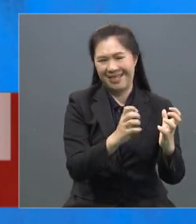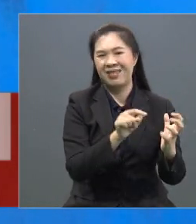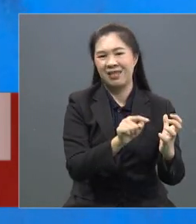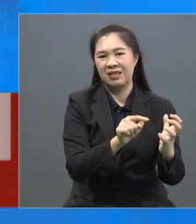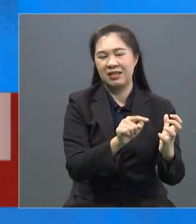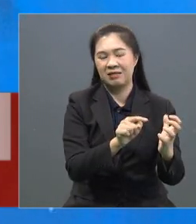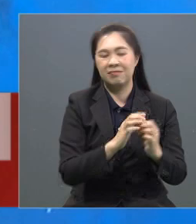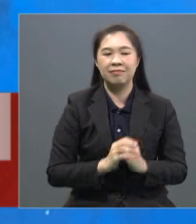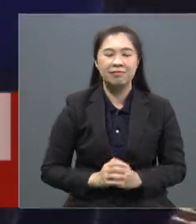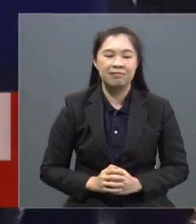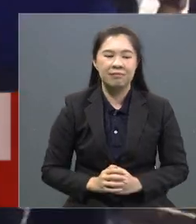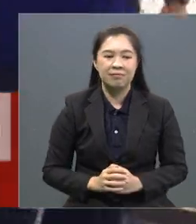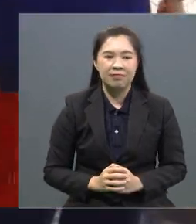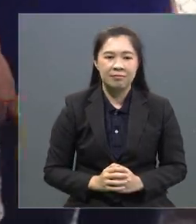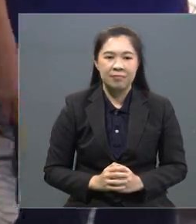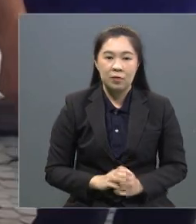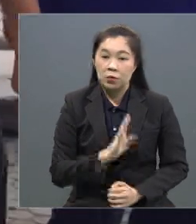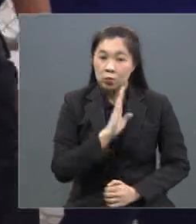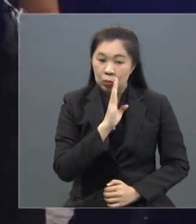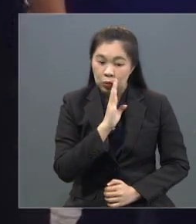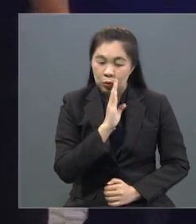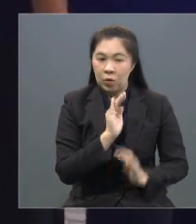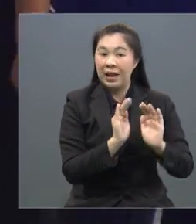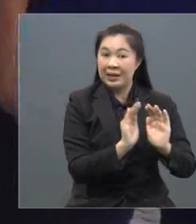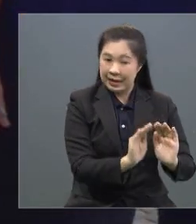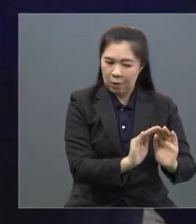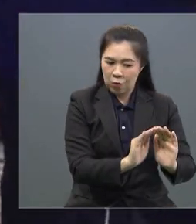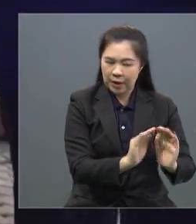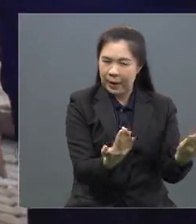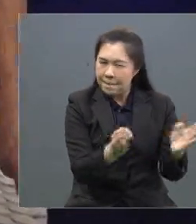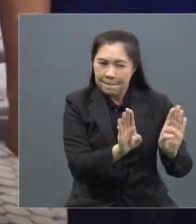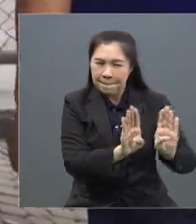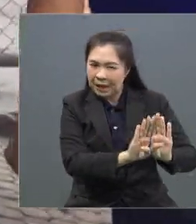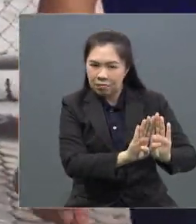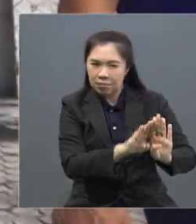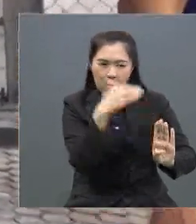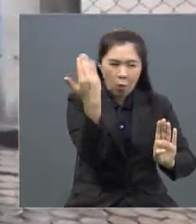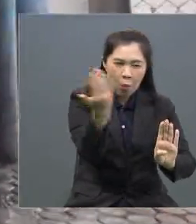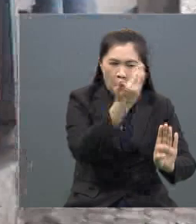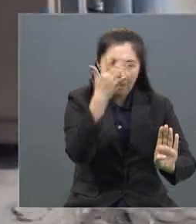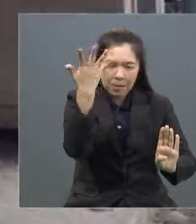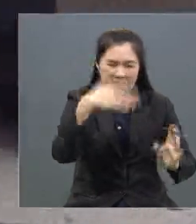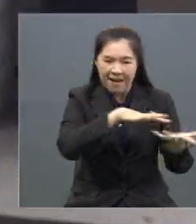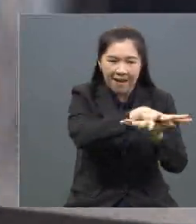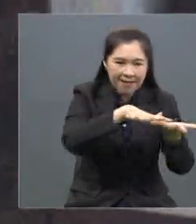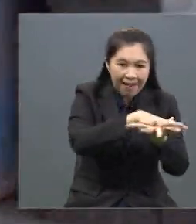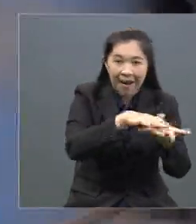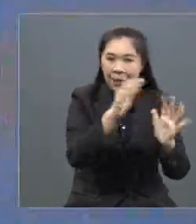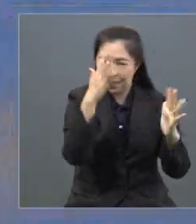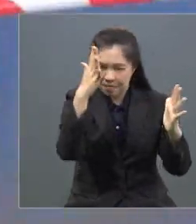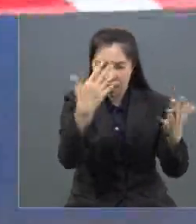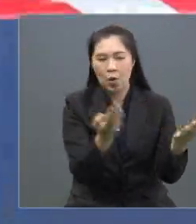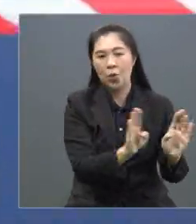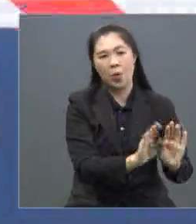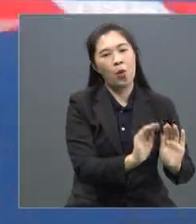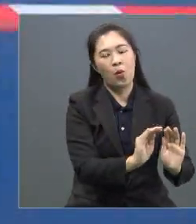มีความเสถียรค่ะคือหากเก็บไว้ในสถานที่ที่มิดชิดไม่มีการชำระร้างและยังไม่ก่อให้เกิดผลกระทบ